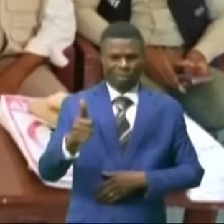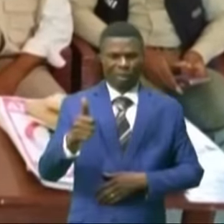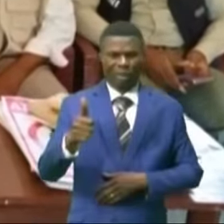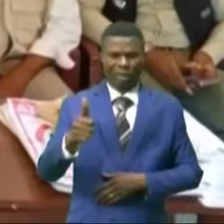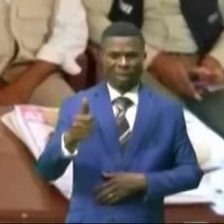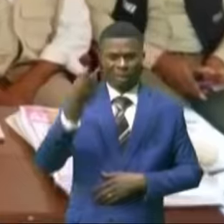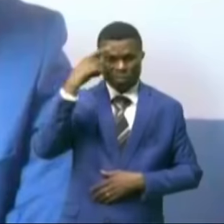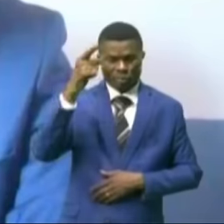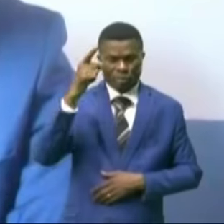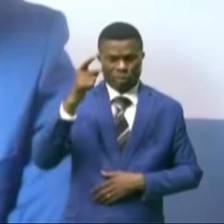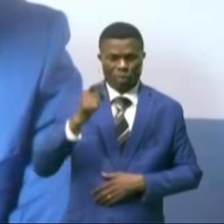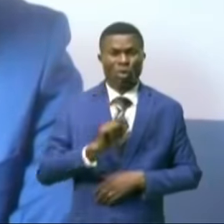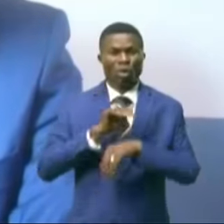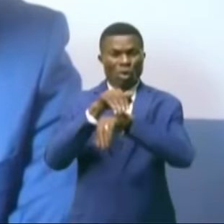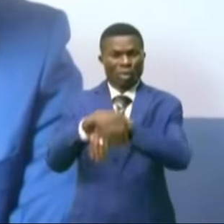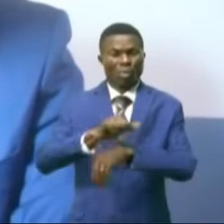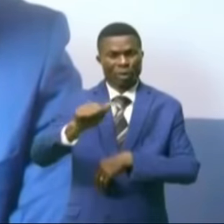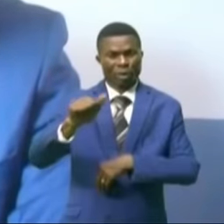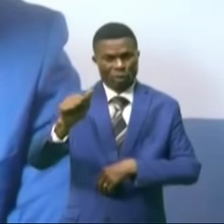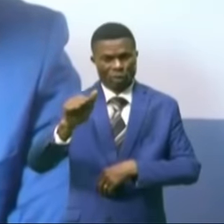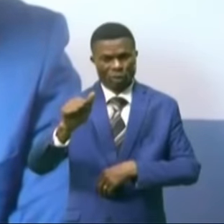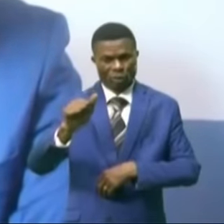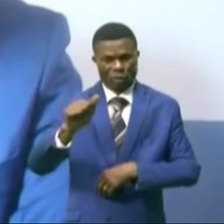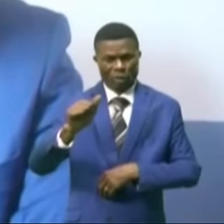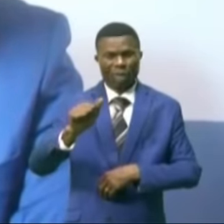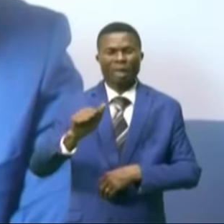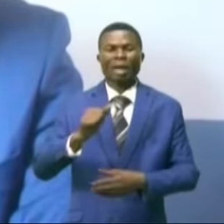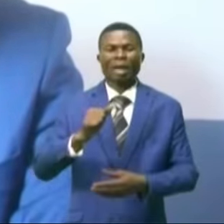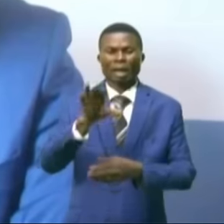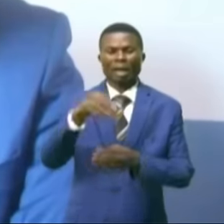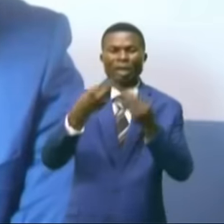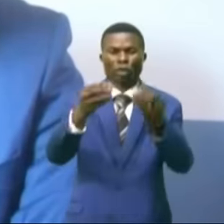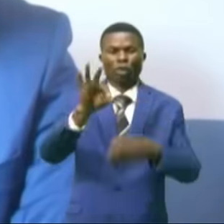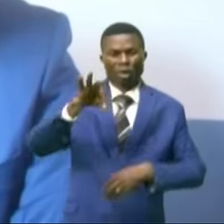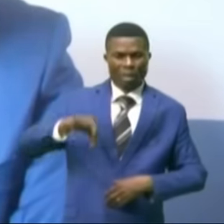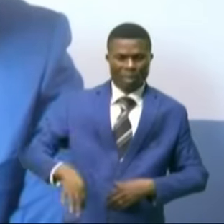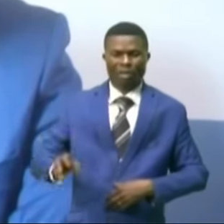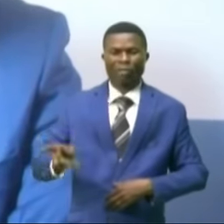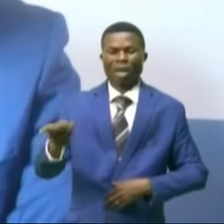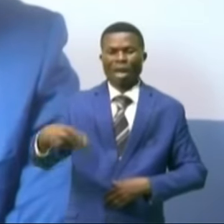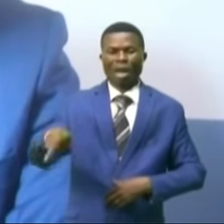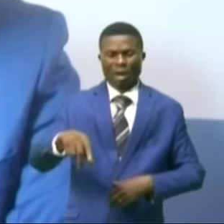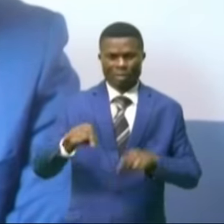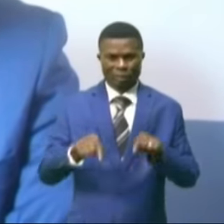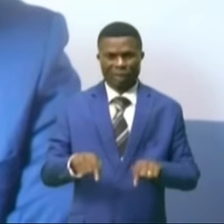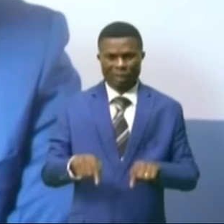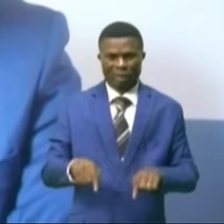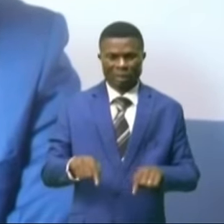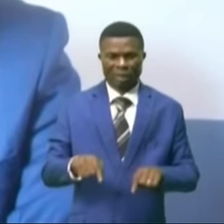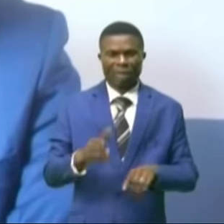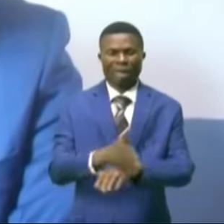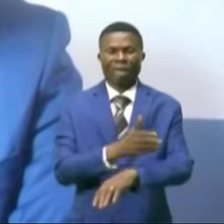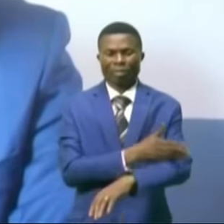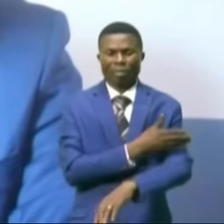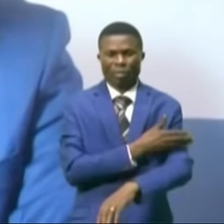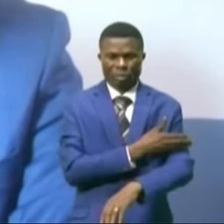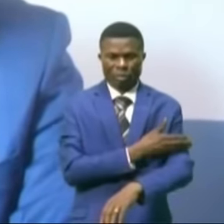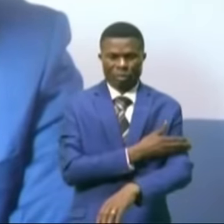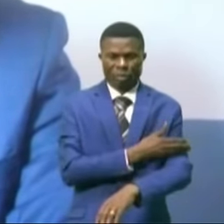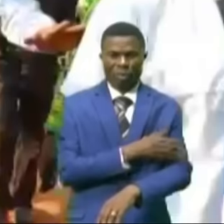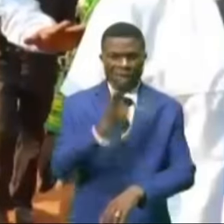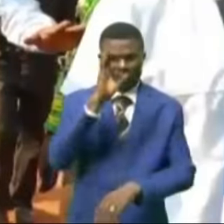pour que son implication, son attachement au parti puisse quand même aider la province à gagner ou soit en tirer